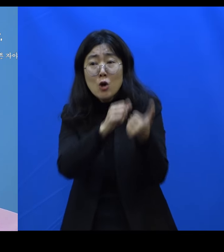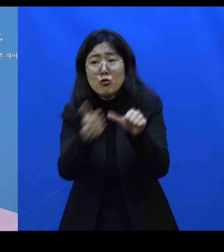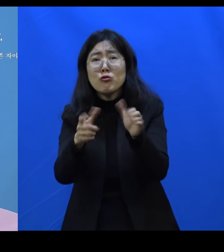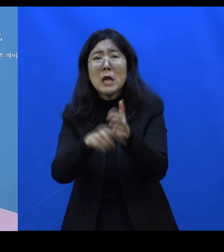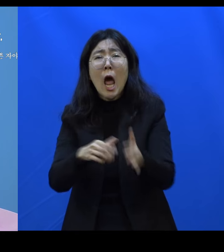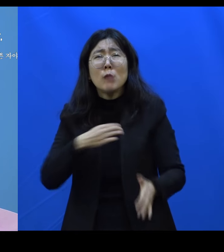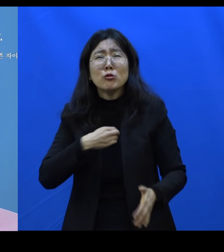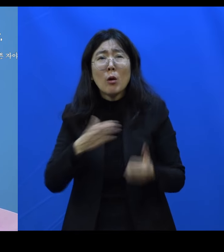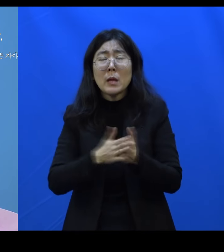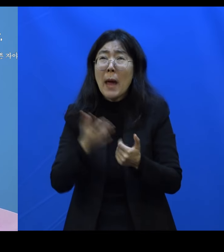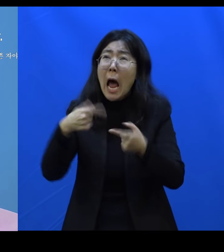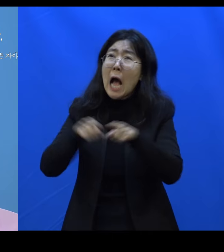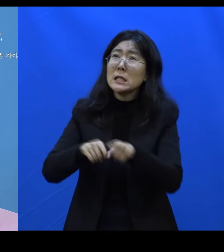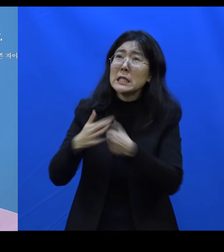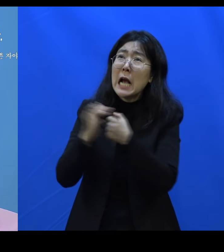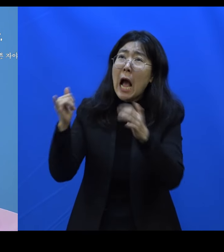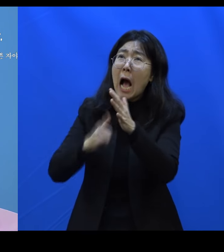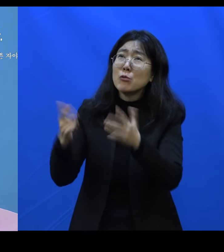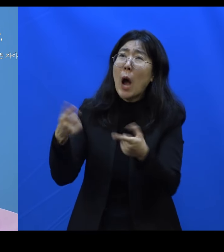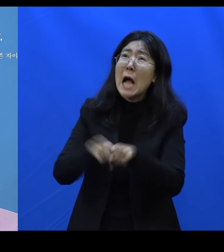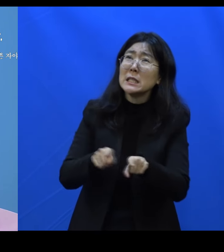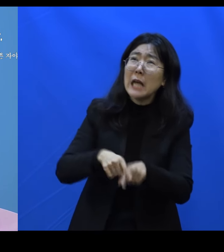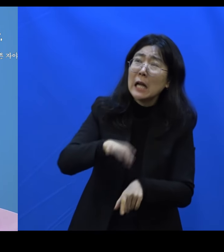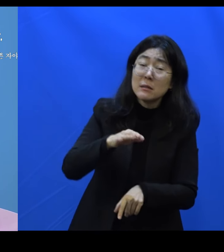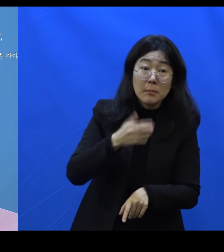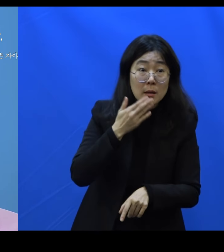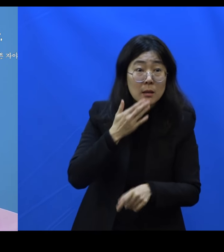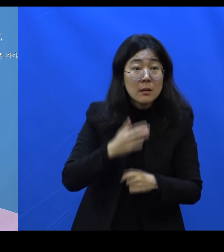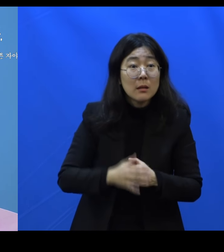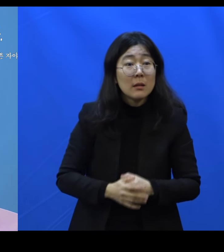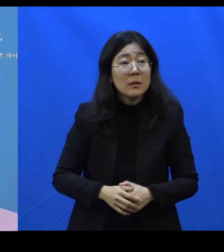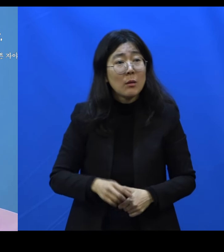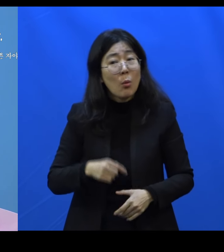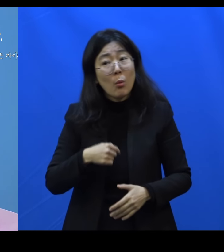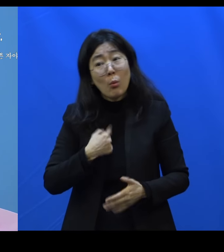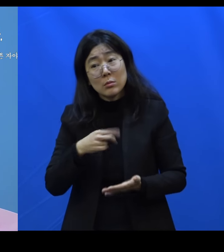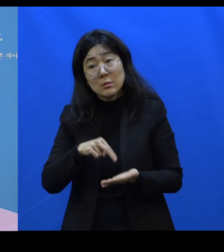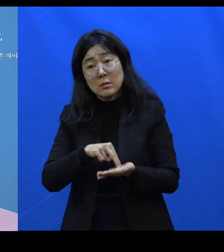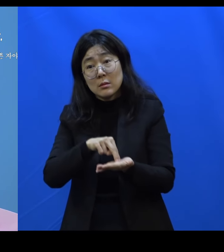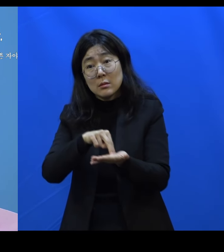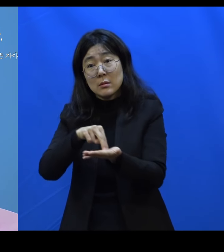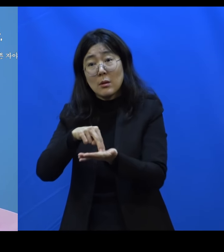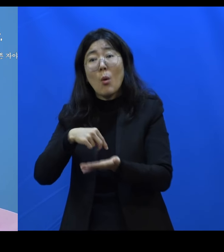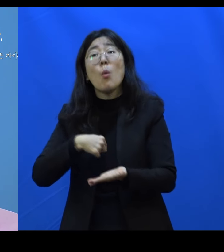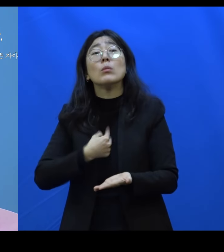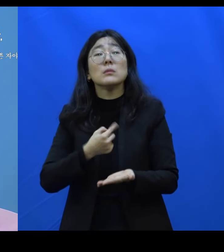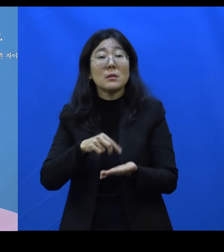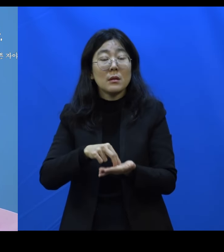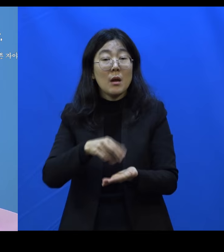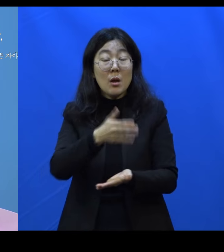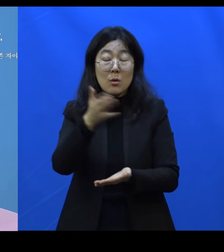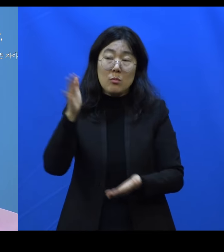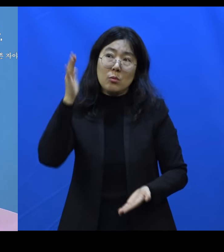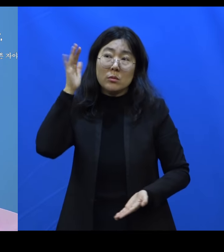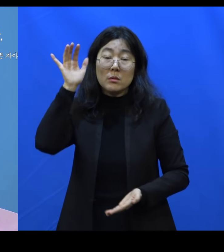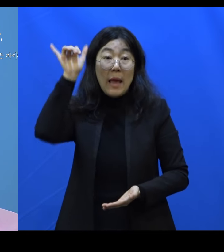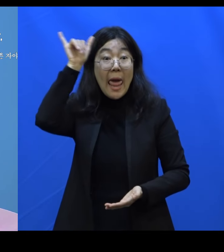여러분 오늘 AI 시대잖아요. AI. 이 AI 시대가 지금 우리의 세상을 완전히 뒤집어